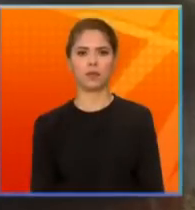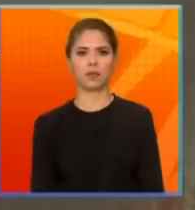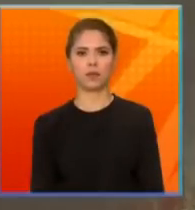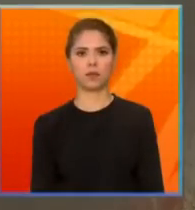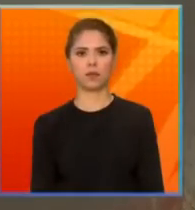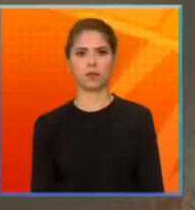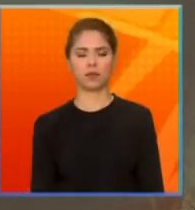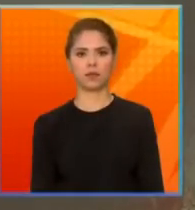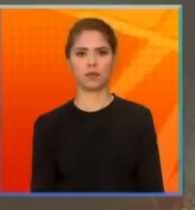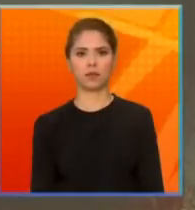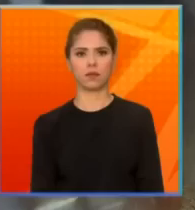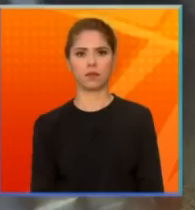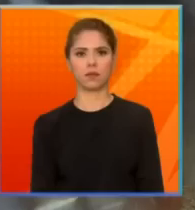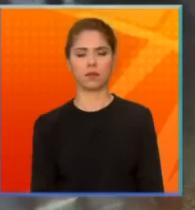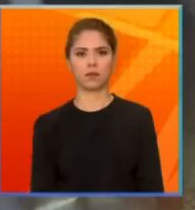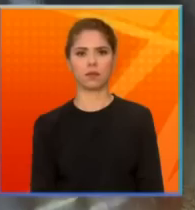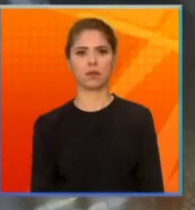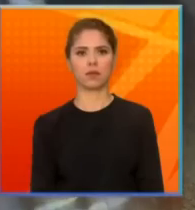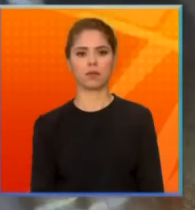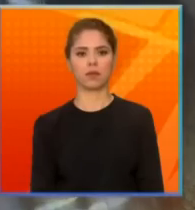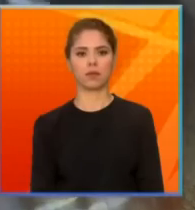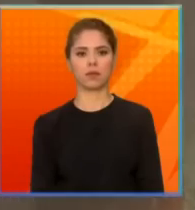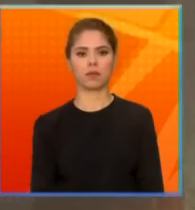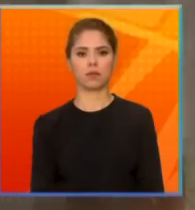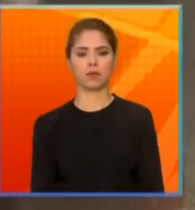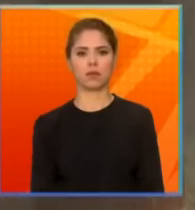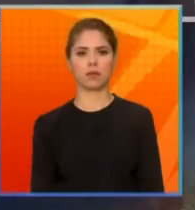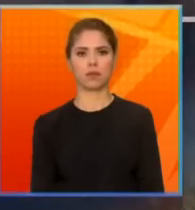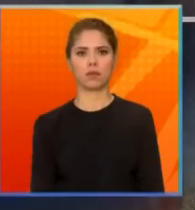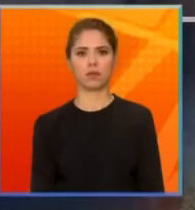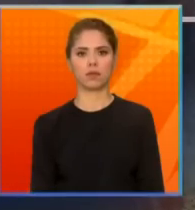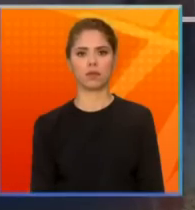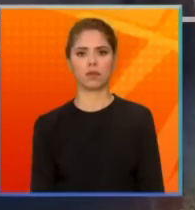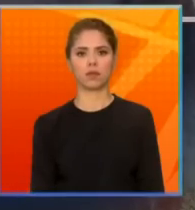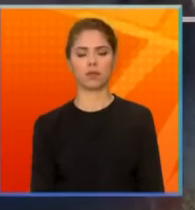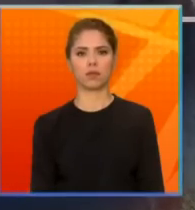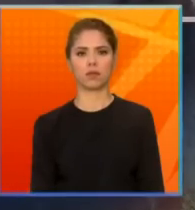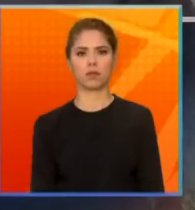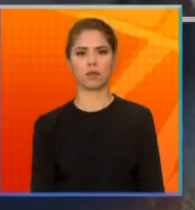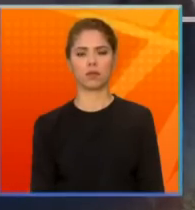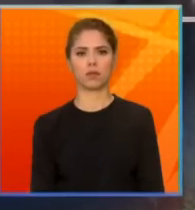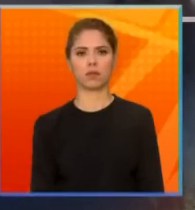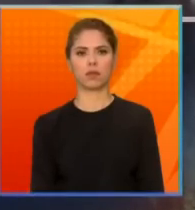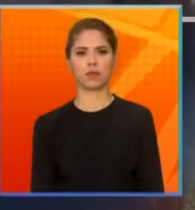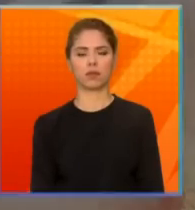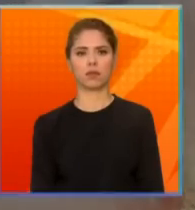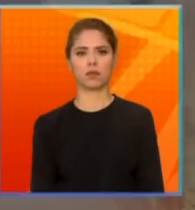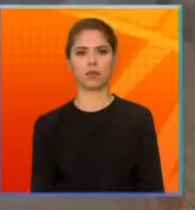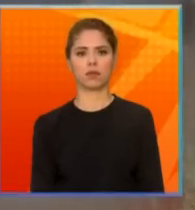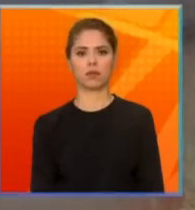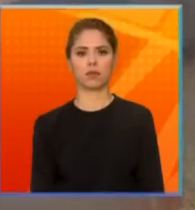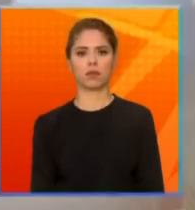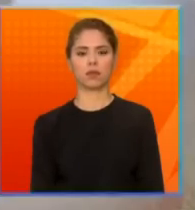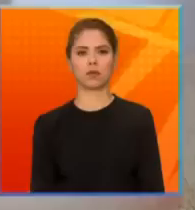Kontrolden çıktı cümlesini kullanabilir miyiz bizim için? Henüz değil. Çok kritik dönemdeyiz. Yani şu bir hafta